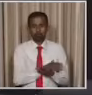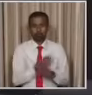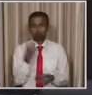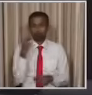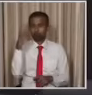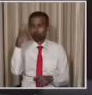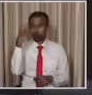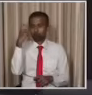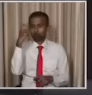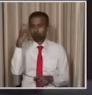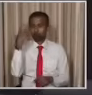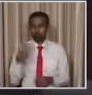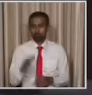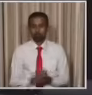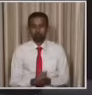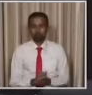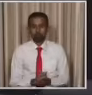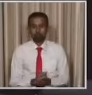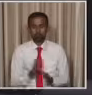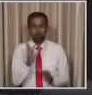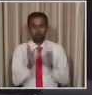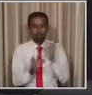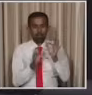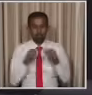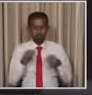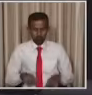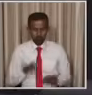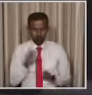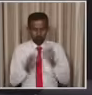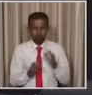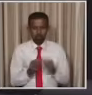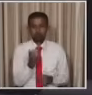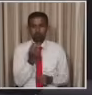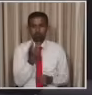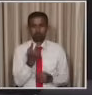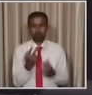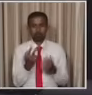ගත්තා. ඒ කතාවයි මේ කතාවයි දෙකක් නෙවෙයි.